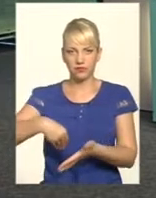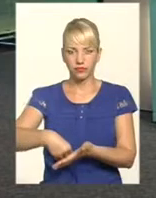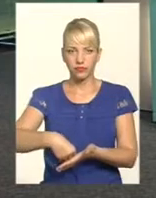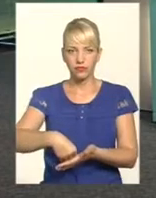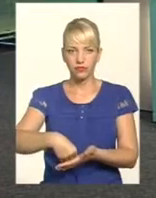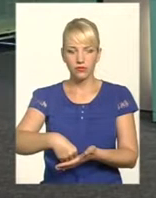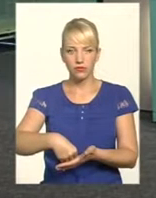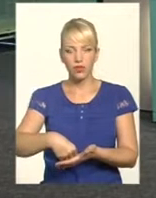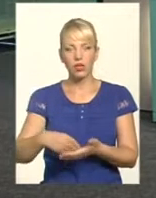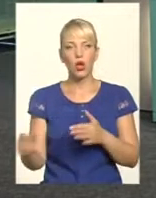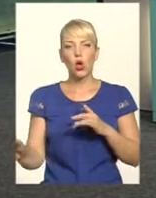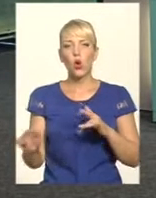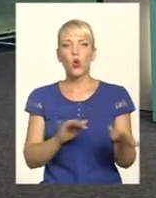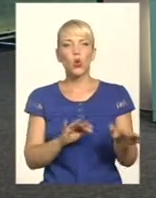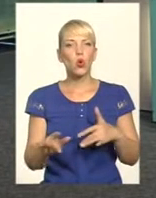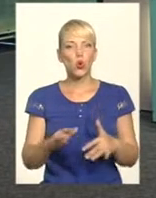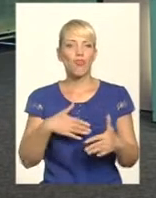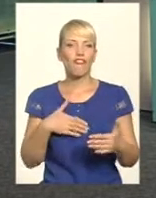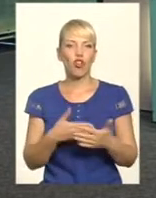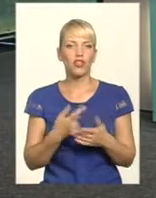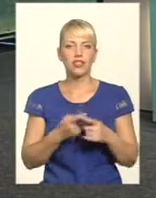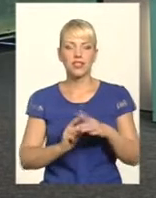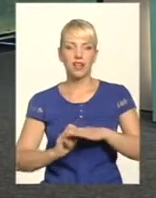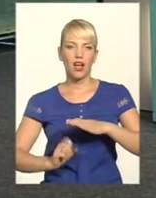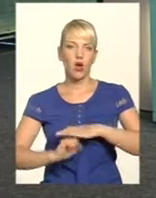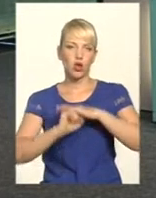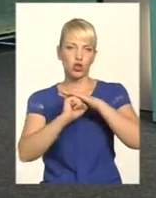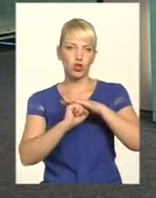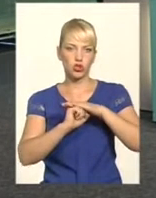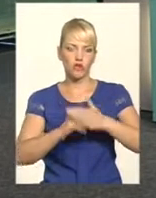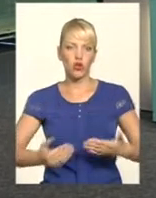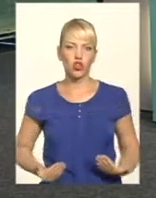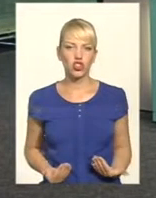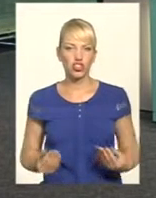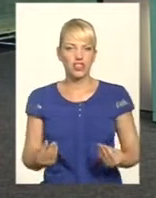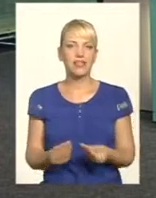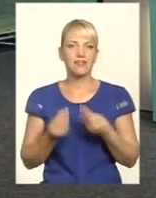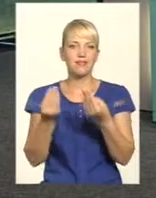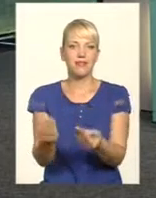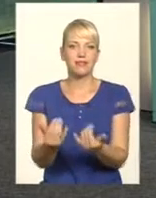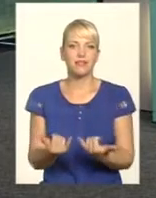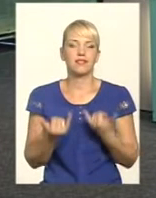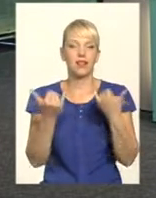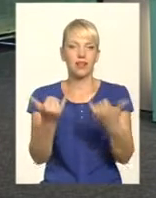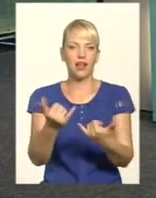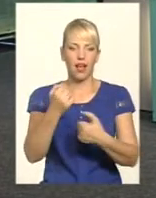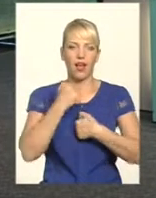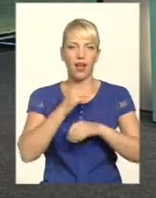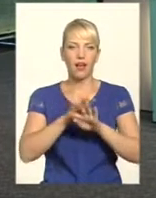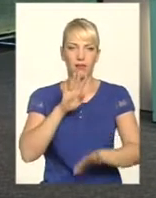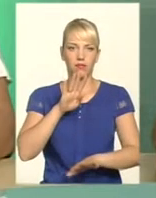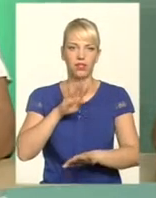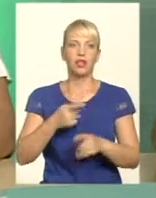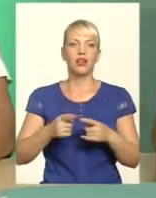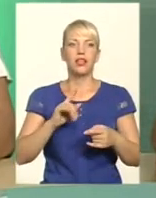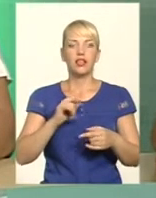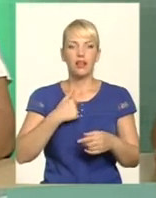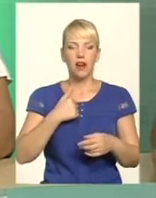Рух, волонтерський рух – це є основа життєдіяльності армії на даний момент. Тому що починаючи від, як я говорю,